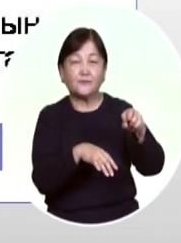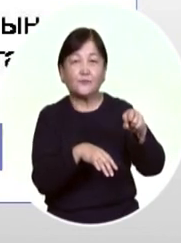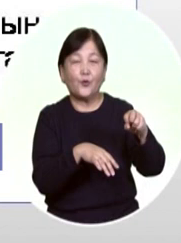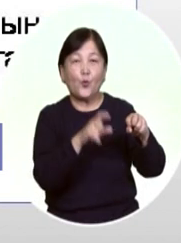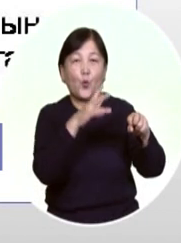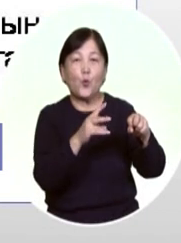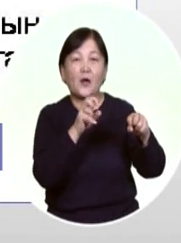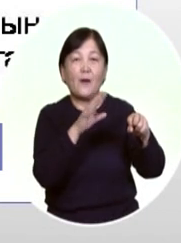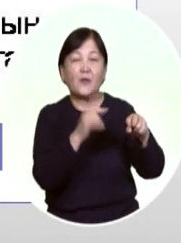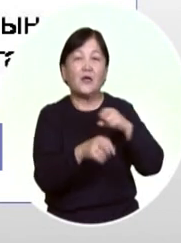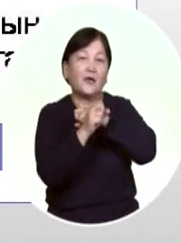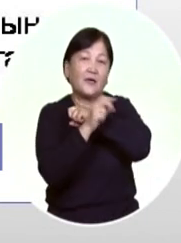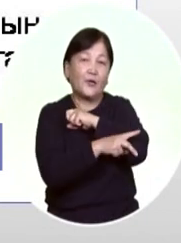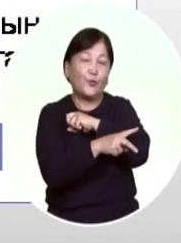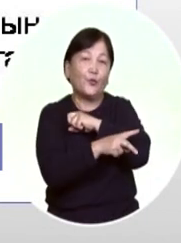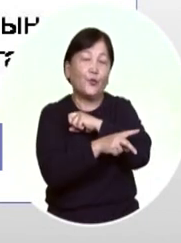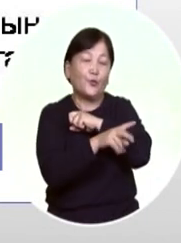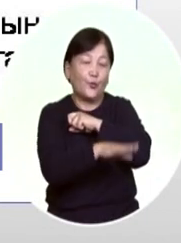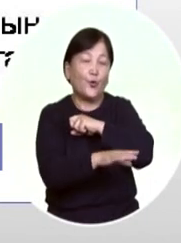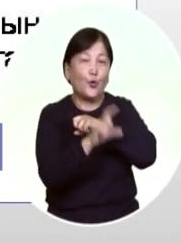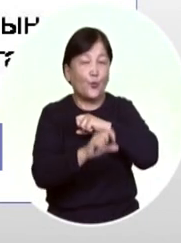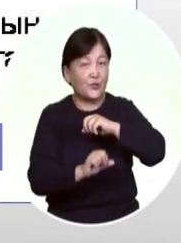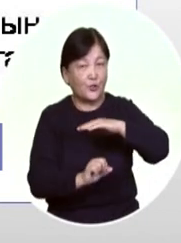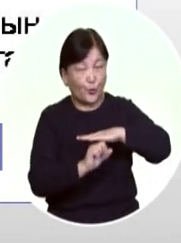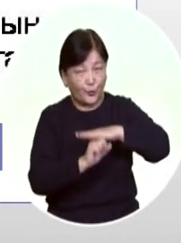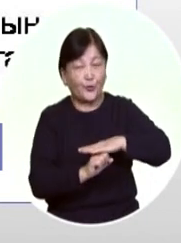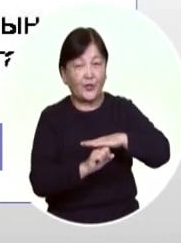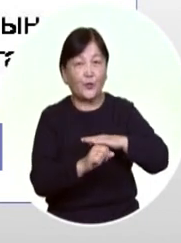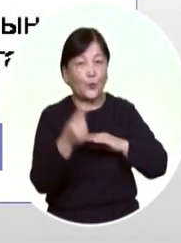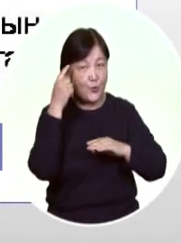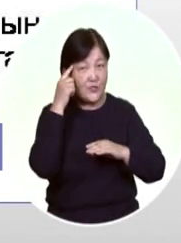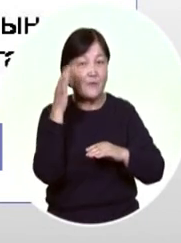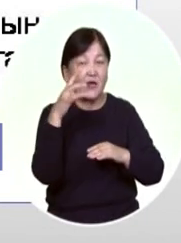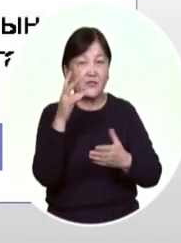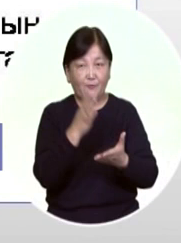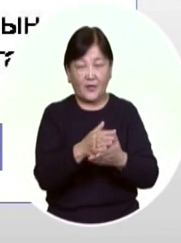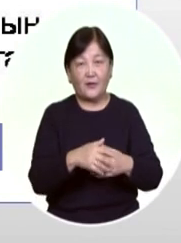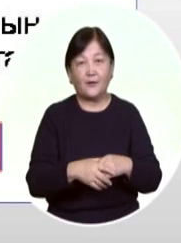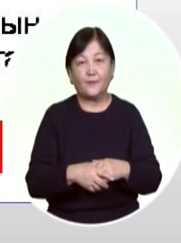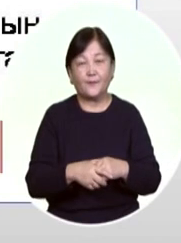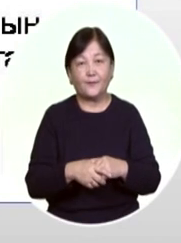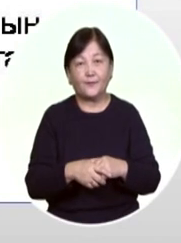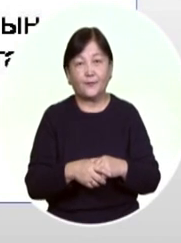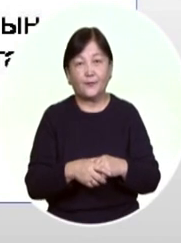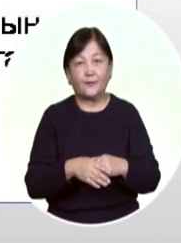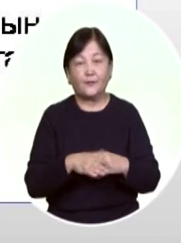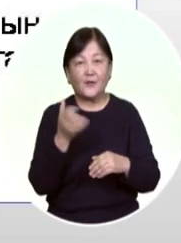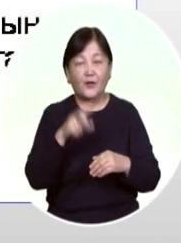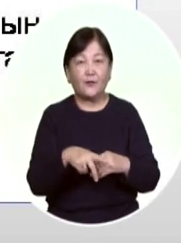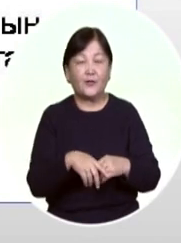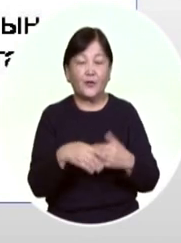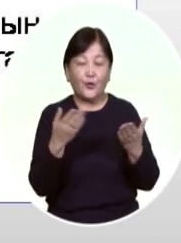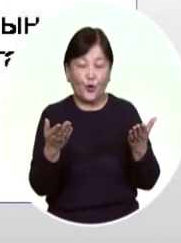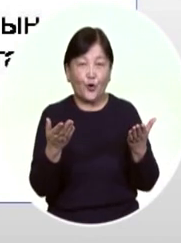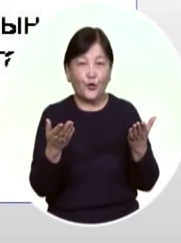хүн амын ядуу дунд хэсэгт тулгуурлах ийм үзэл байсан байгаа. За, энэ тэгвэл энэ